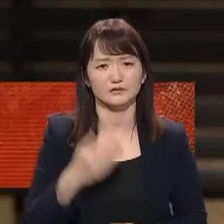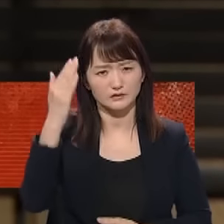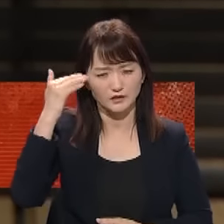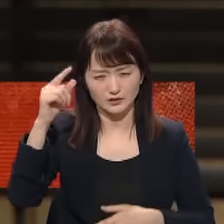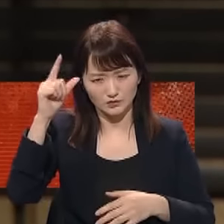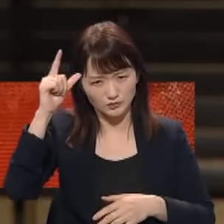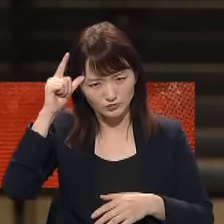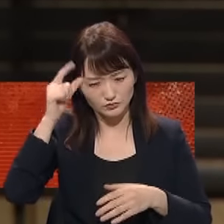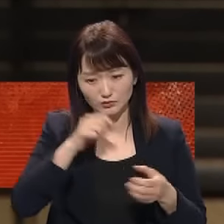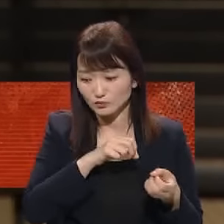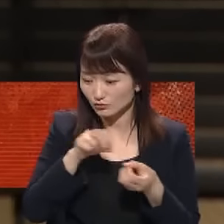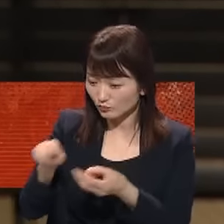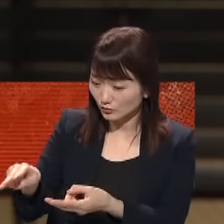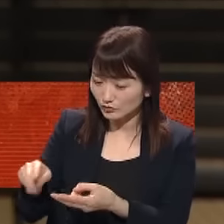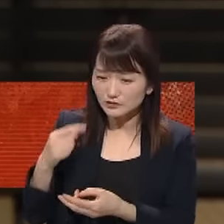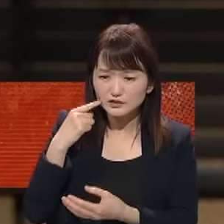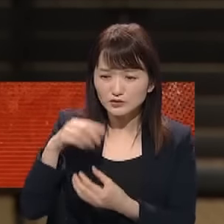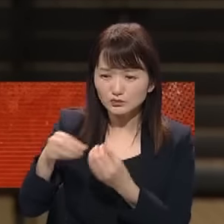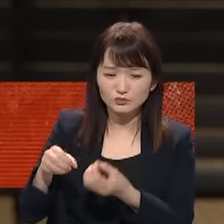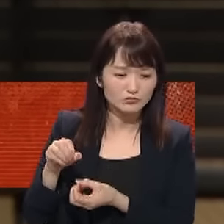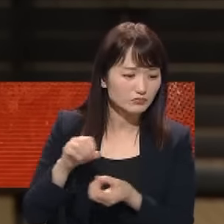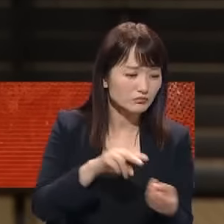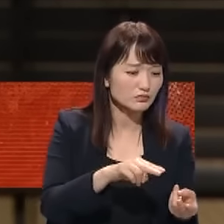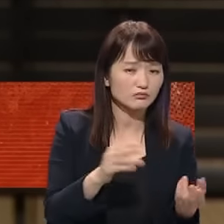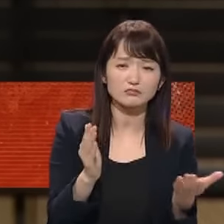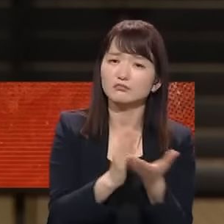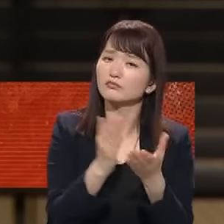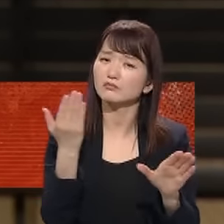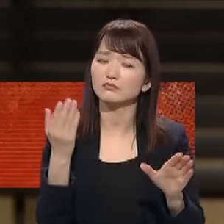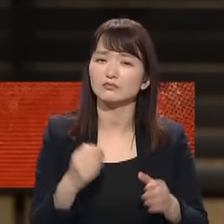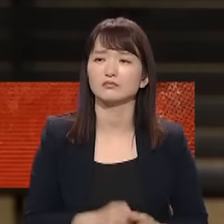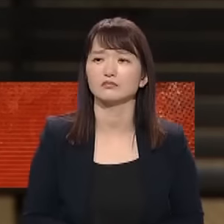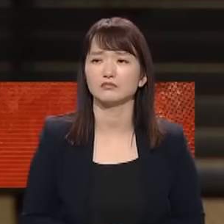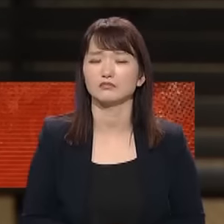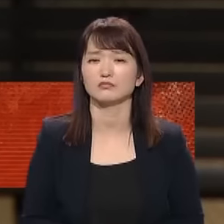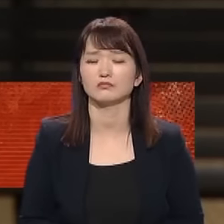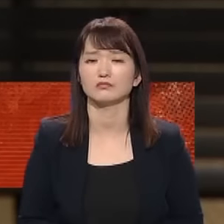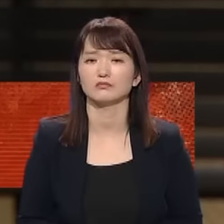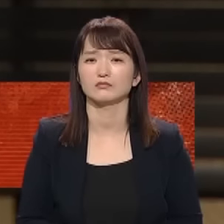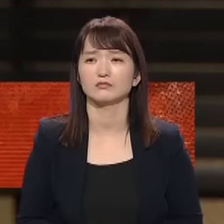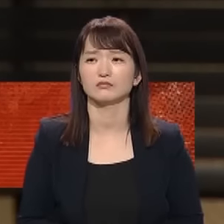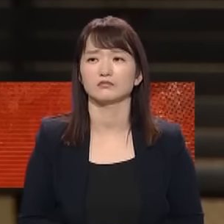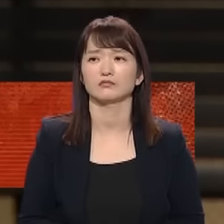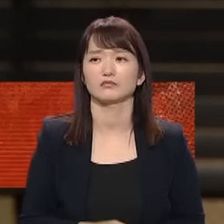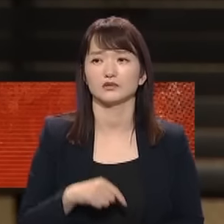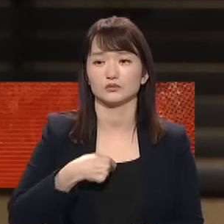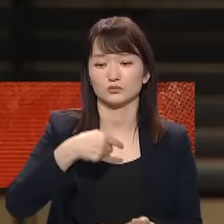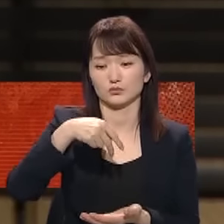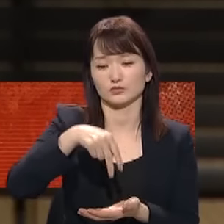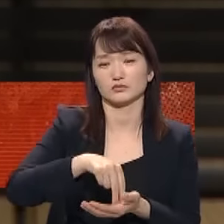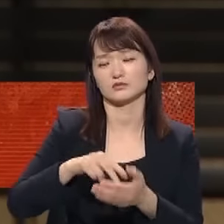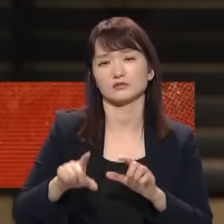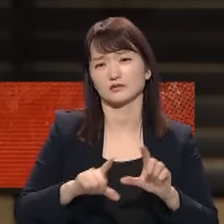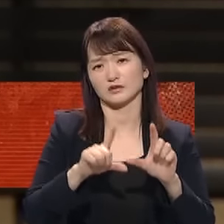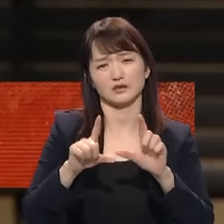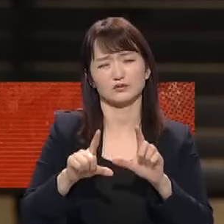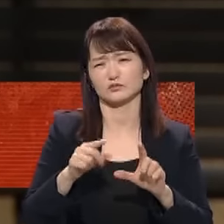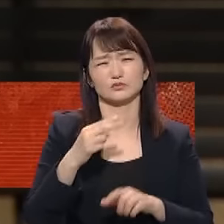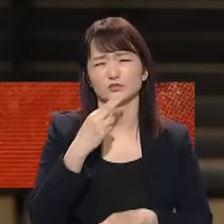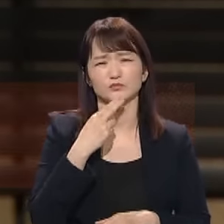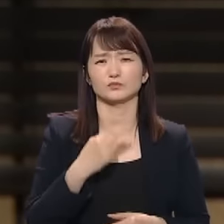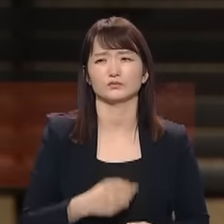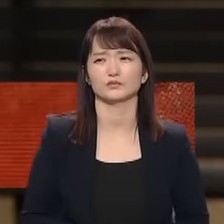맞는 거거든요. 그러니까 뭔가 아주 특수한 사연이 없는 이상 되게 이상한 거예요. 게다가 독립해서 살 수 있는 가능성이 없어 보여요.